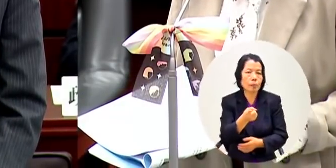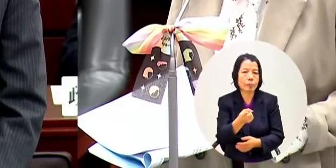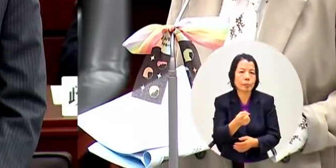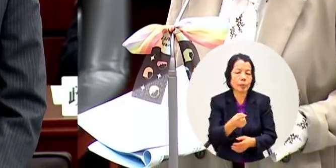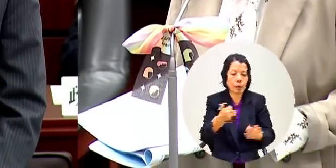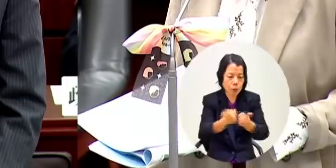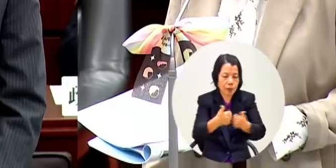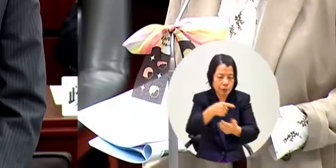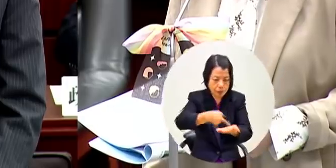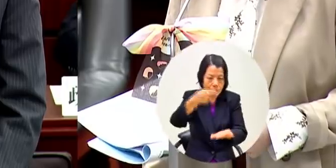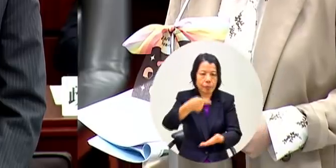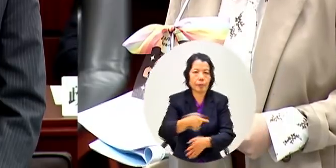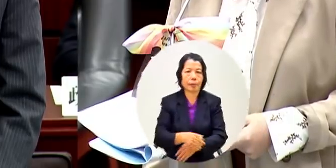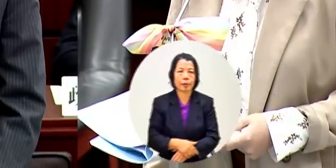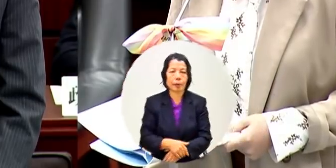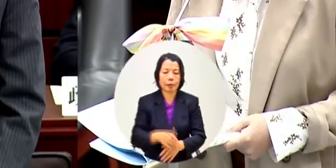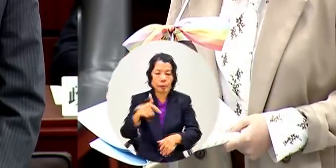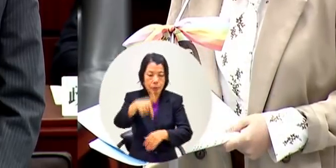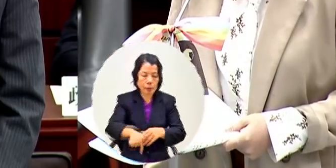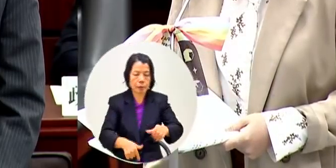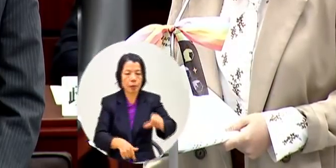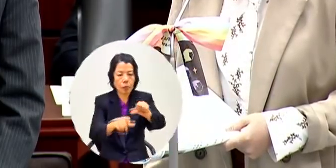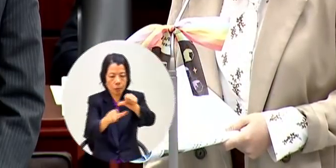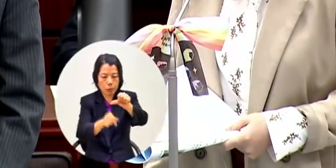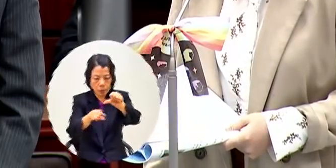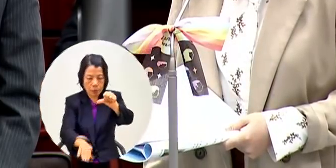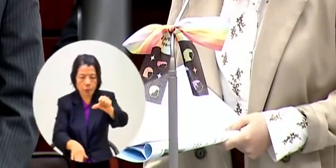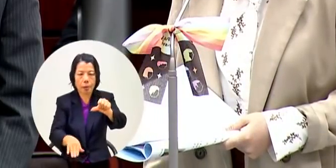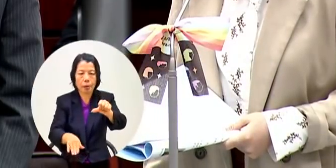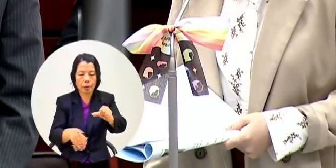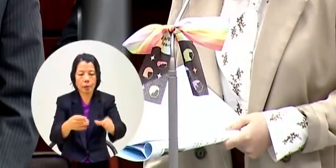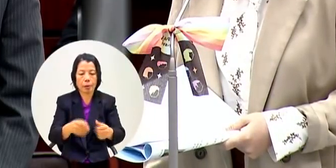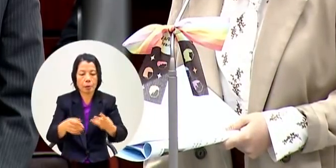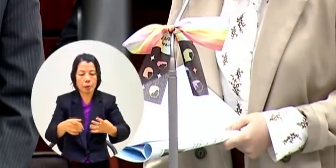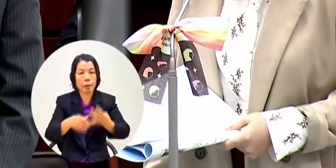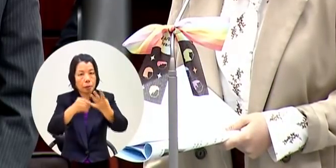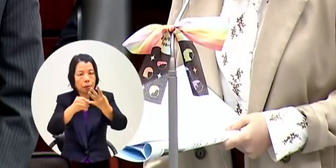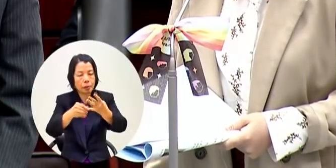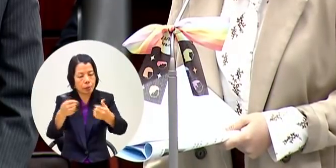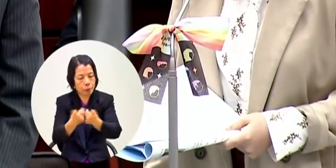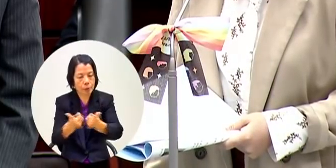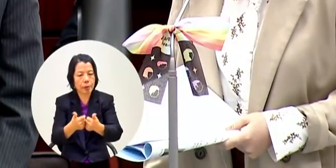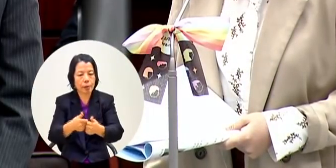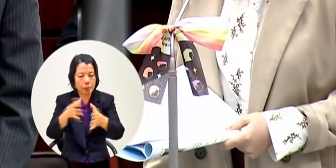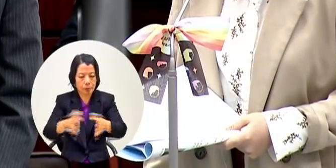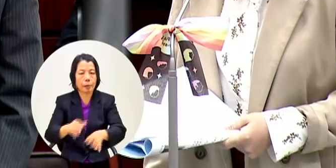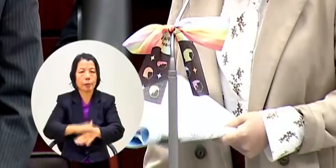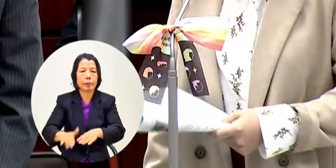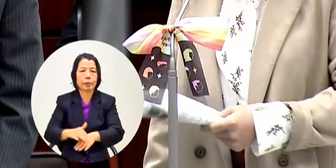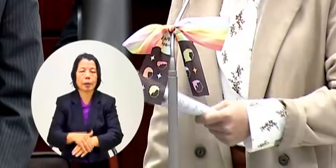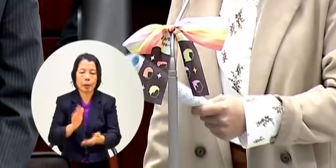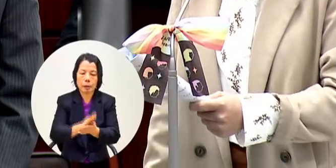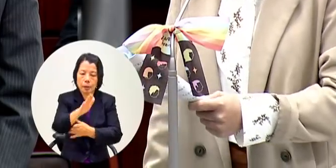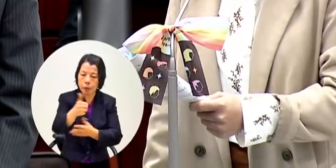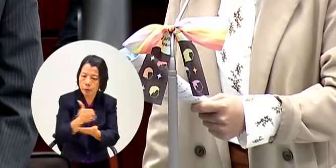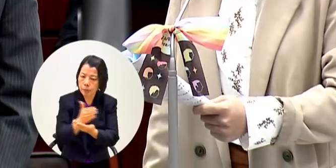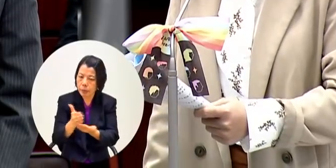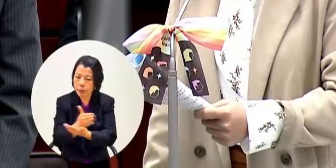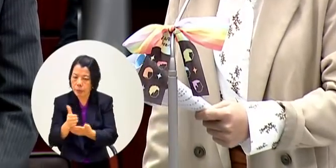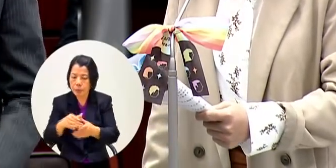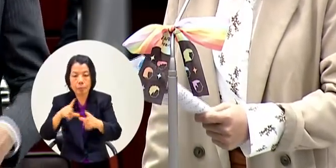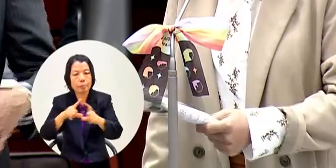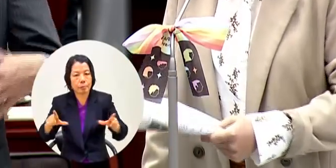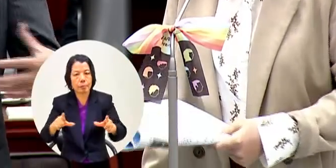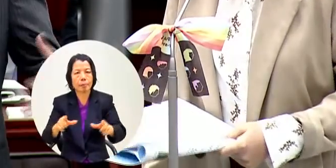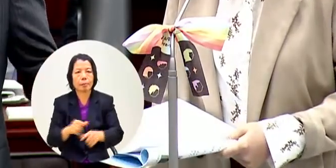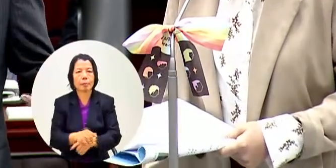回来再召开第四次会议。那原则上我们会把相关未来一个评估报告一个大纲，我们在会中会讨论。